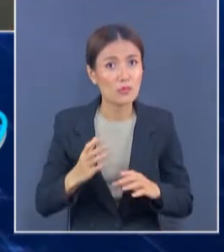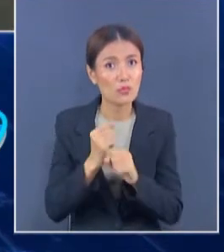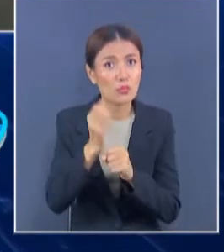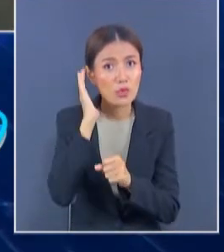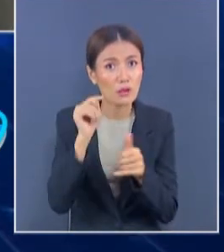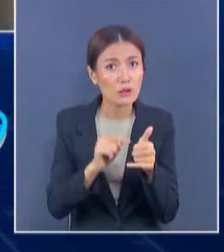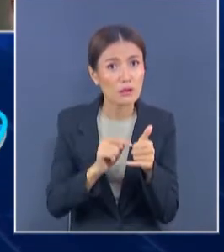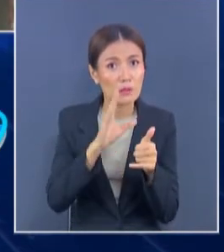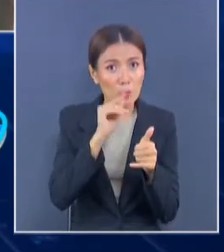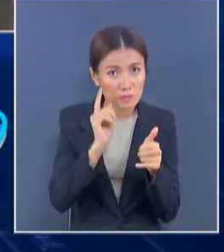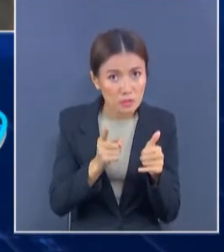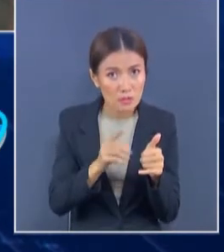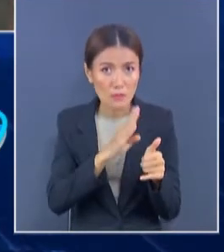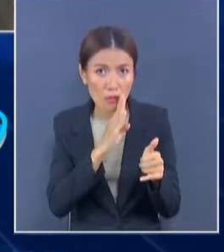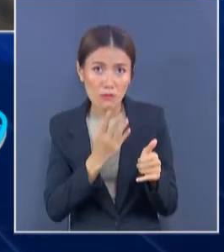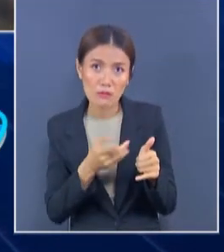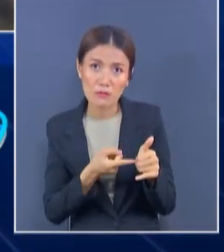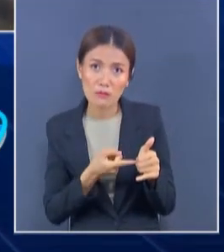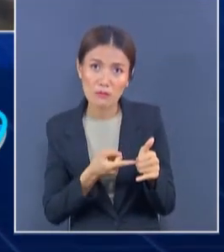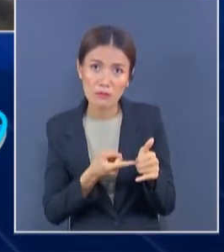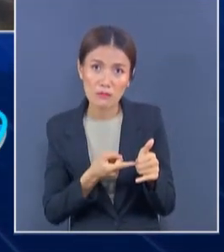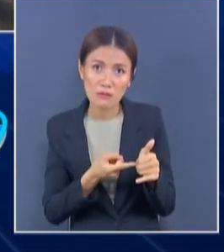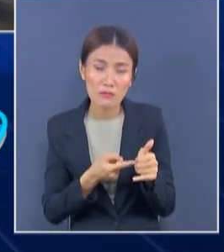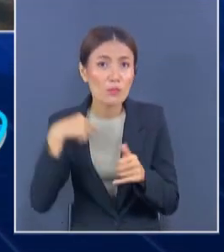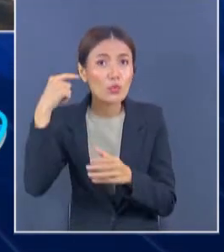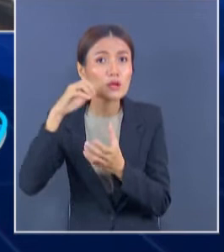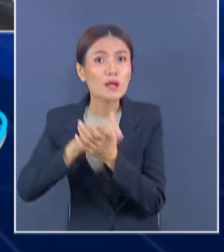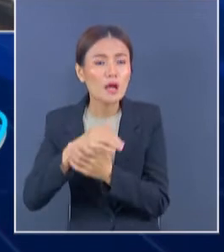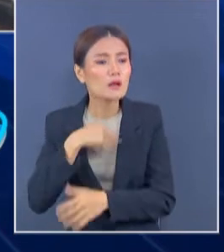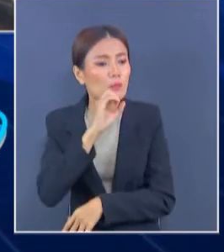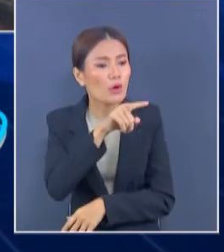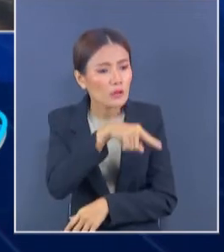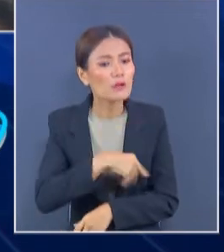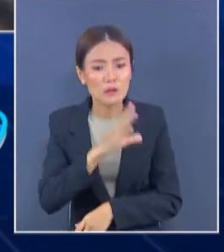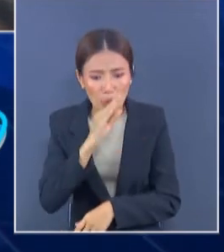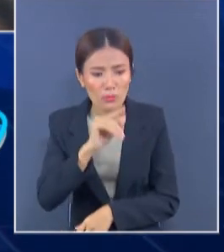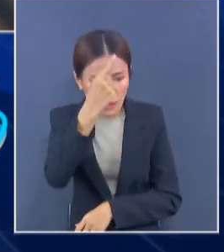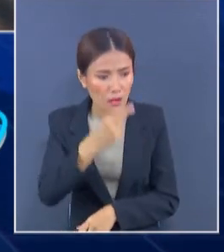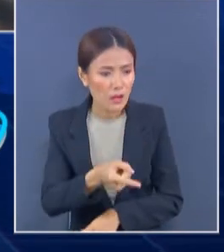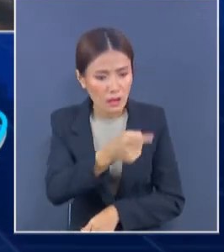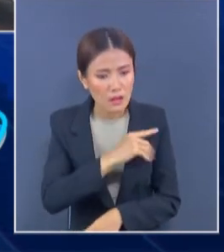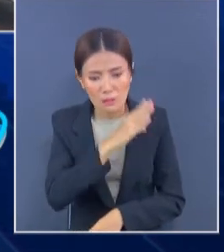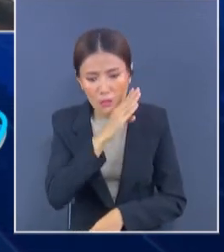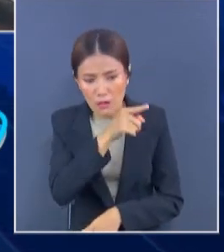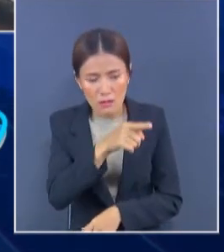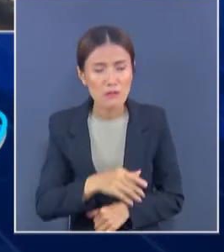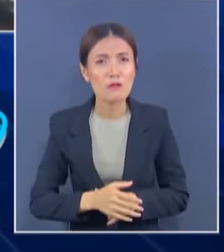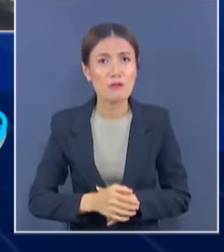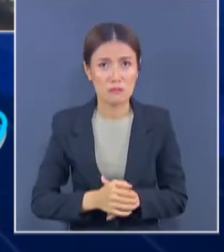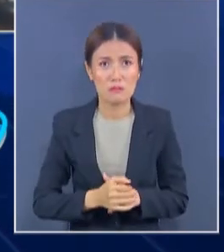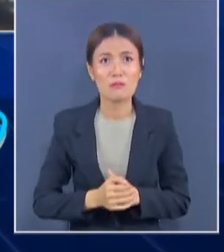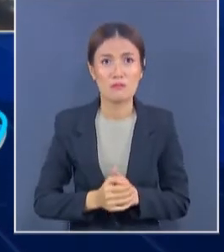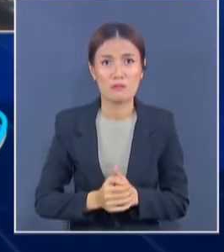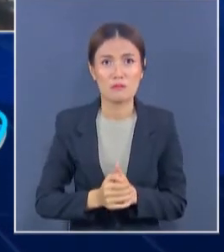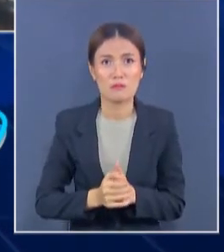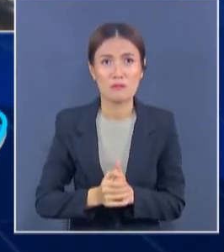ตรงพูดจริงนะเนี่ยเพราะว่าทางทางภรรยาบอกว่าให้พูดความจริงหน่อยใช่มั้ยที่นี้จากข้อมูลคุณผู้ชมครับหลัง